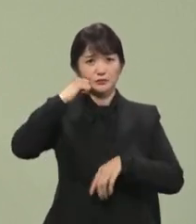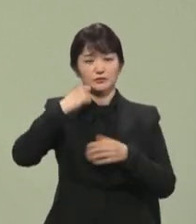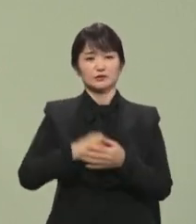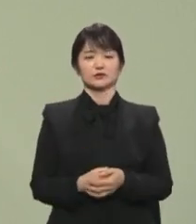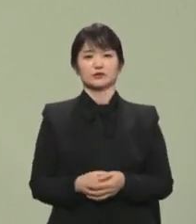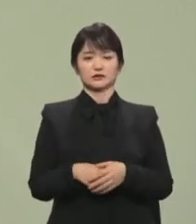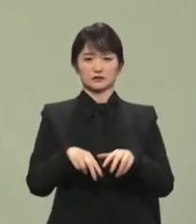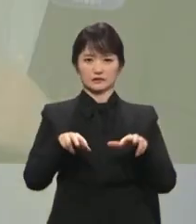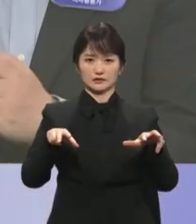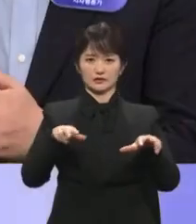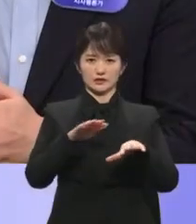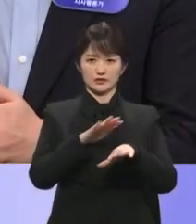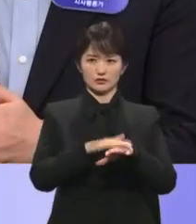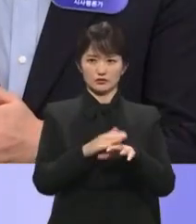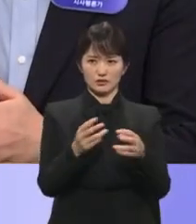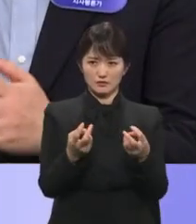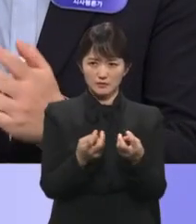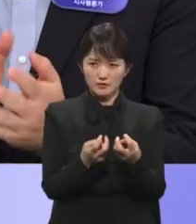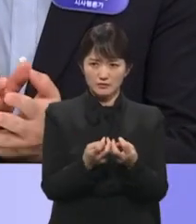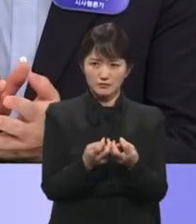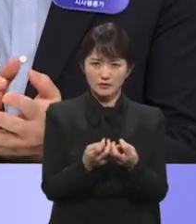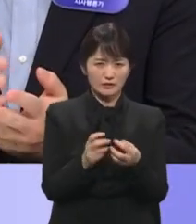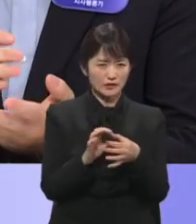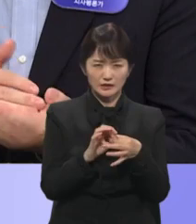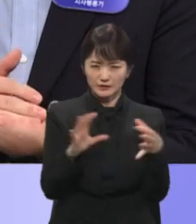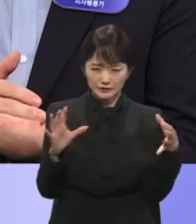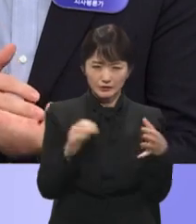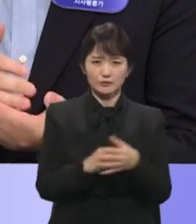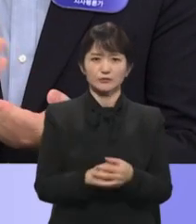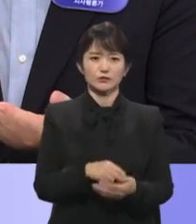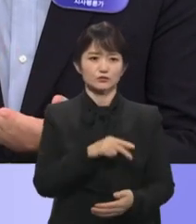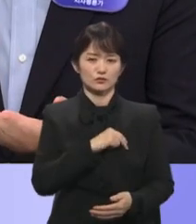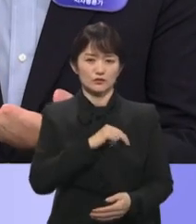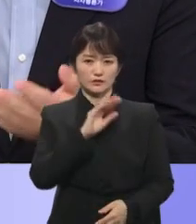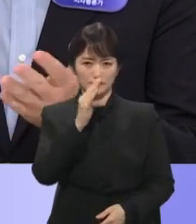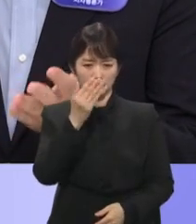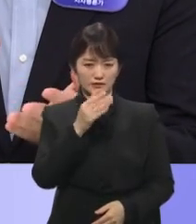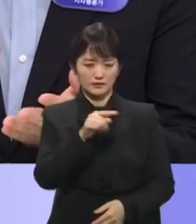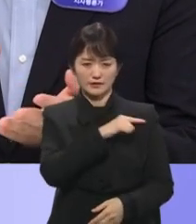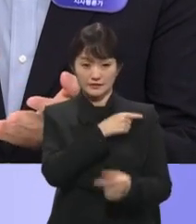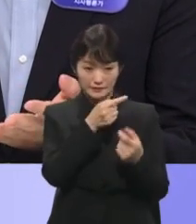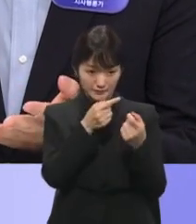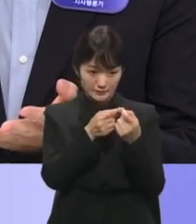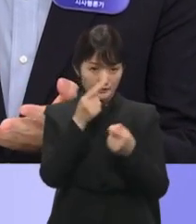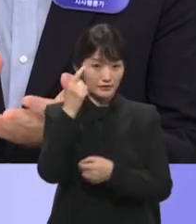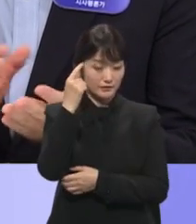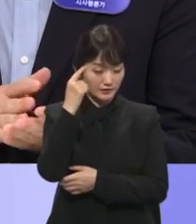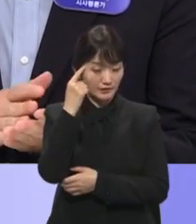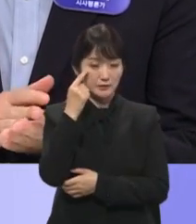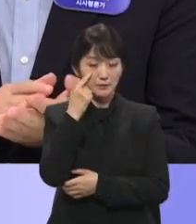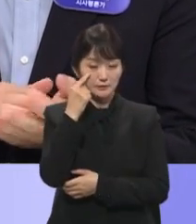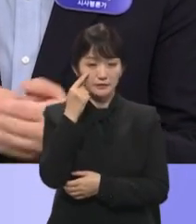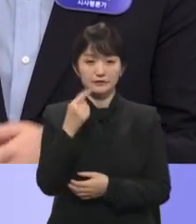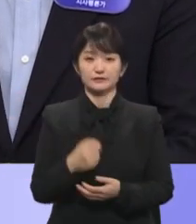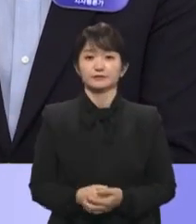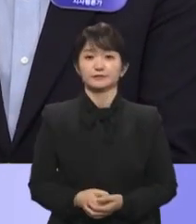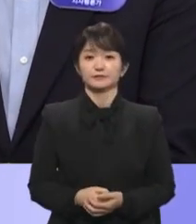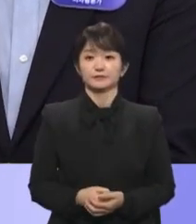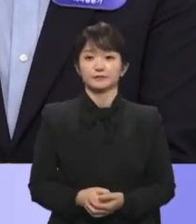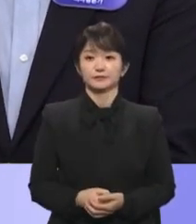가리지 않고 일단은 국회의원이 되는 것을 우선시해라고 조언을 했다라는 쪽으로 생각을 해 볼 수가 있을 것 같아요 무슨